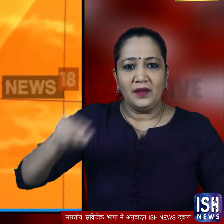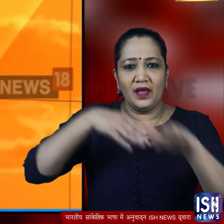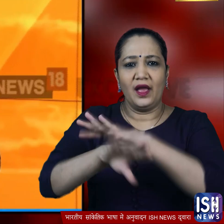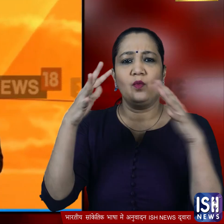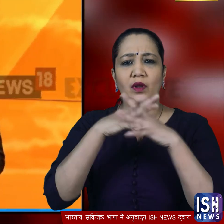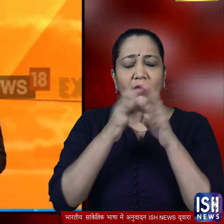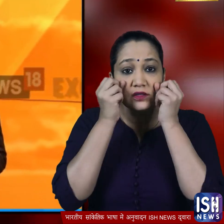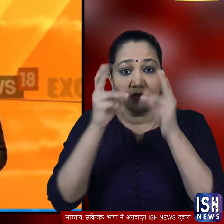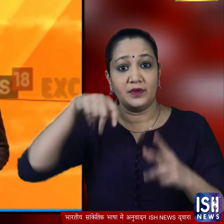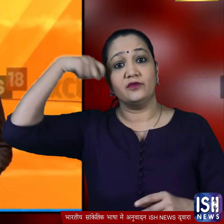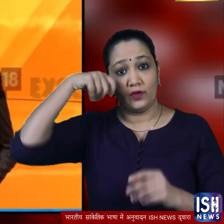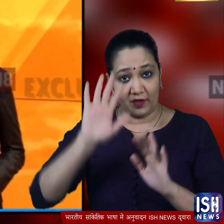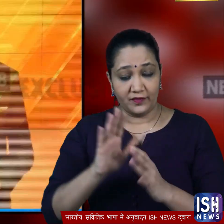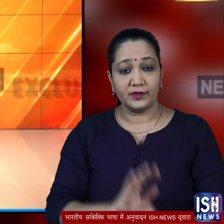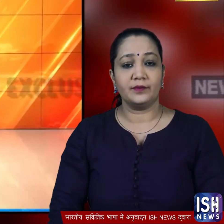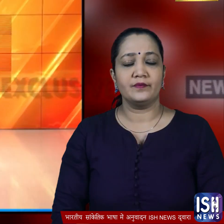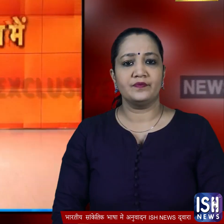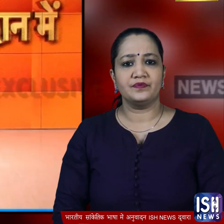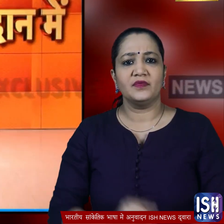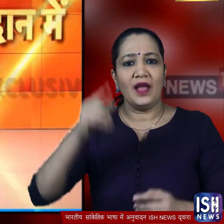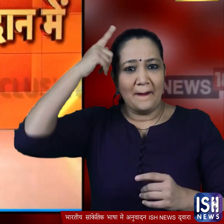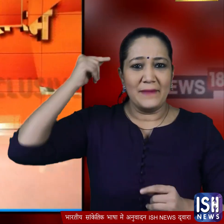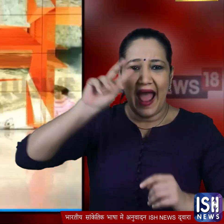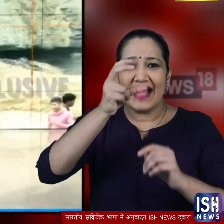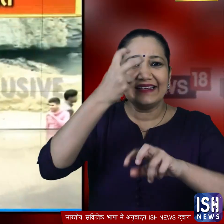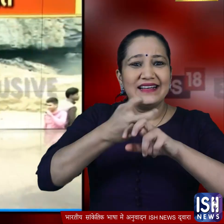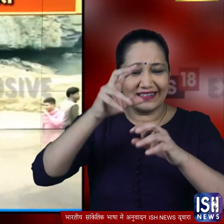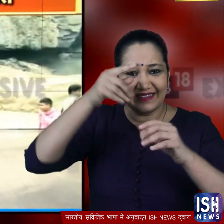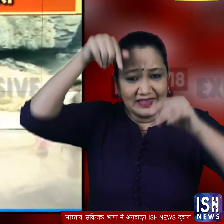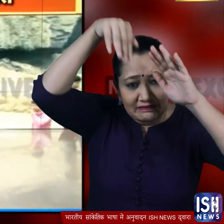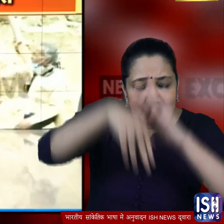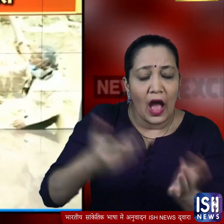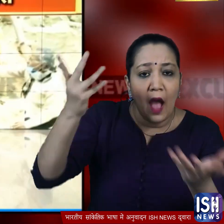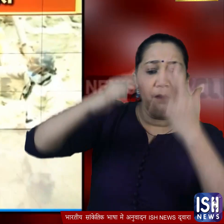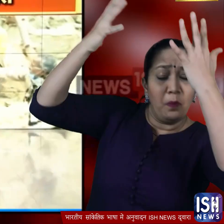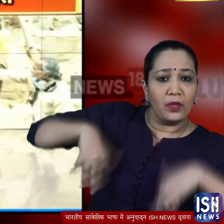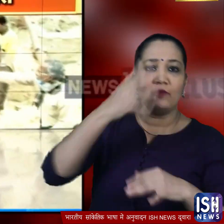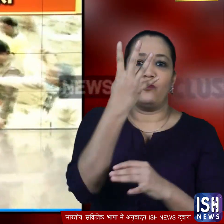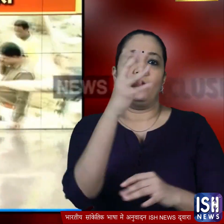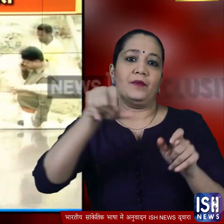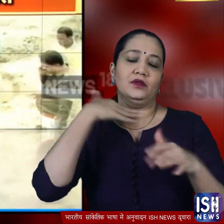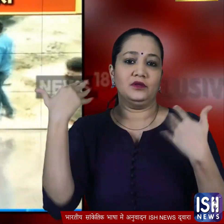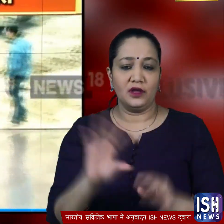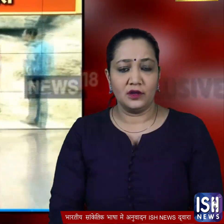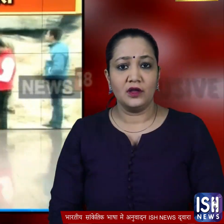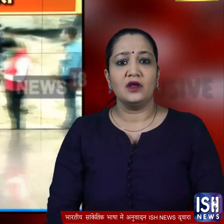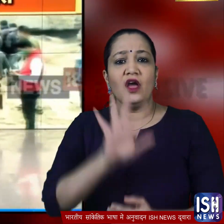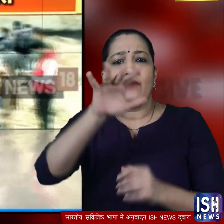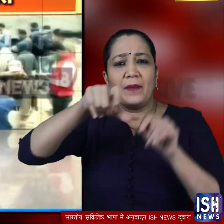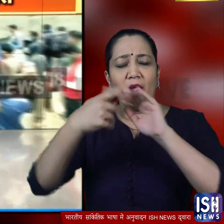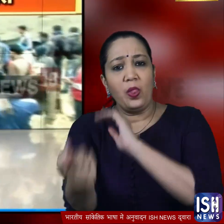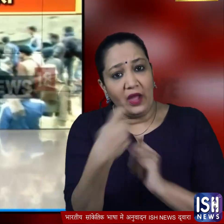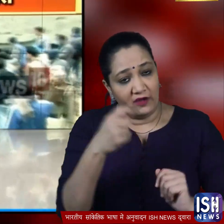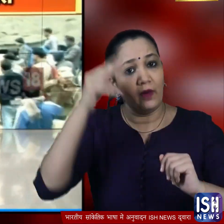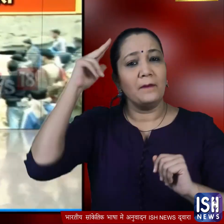पश्चिम बंगाल के बर्धमान से हैरान करने वाली कुछ तस्वीरें सामने आई। वहां कोयले की खदान में दबने से 4 लोगों की मौत हो गई। बताया गया कि 5 लोग